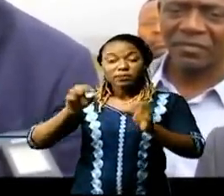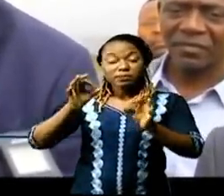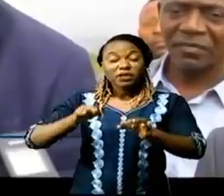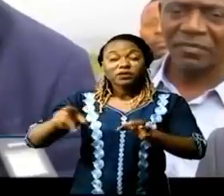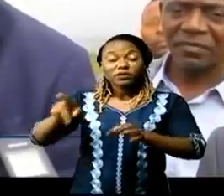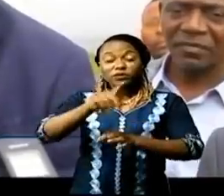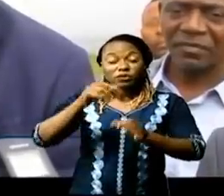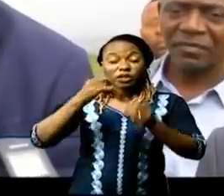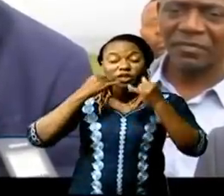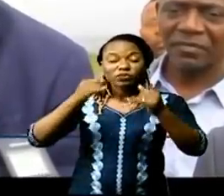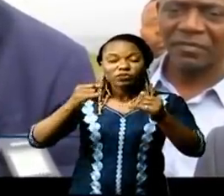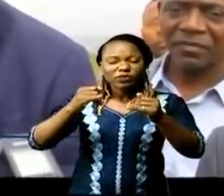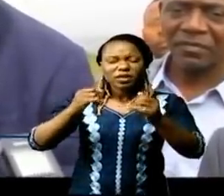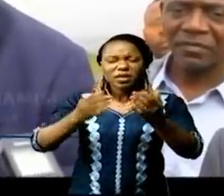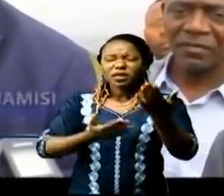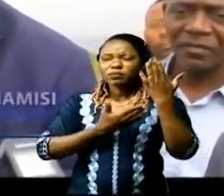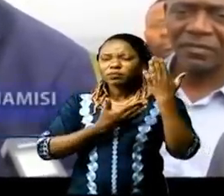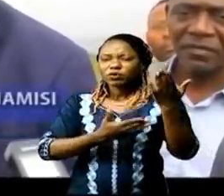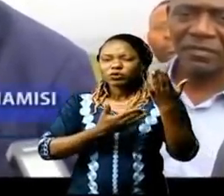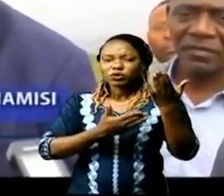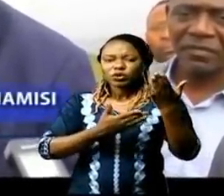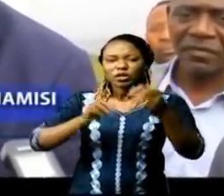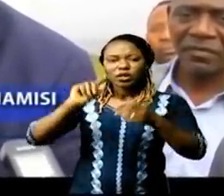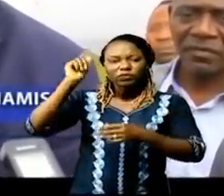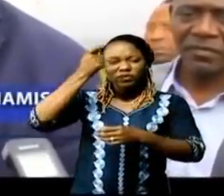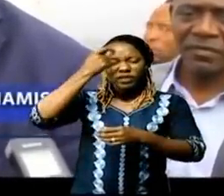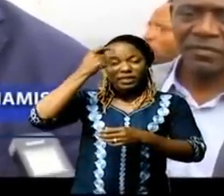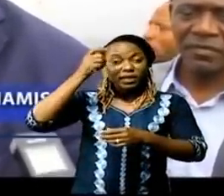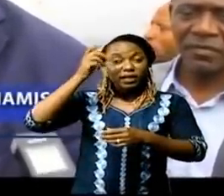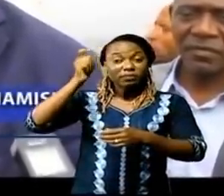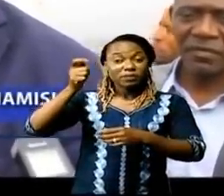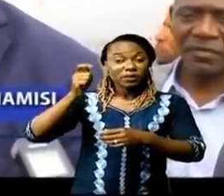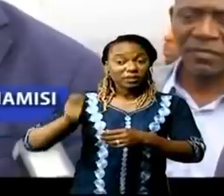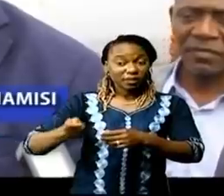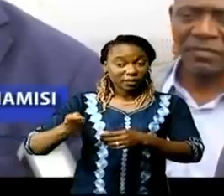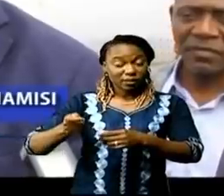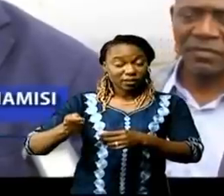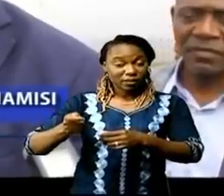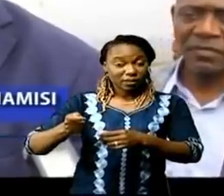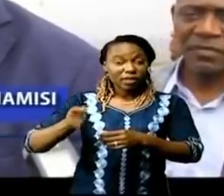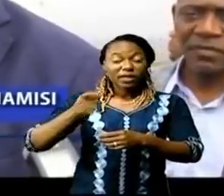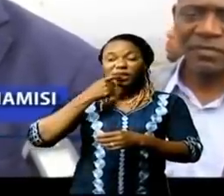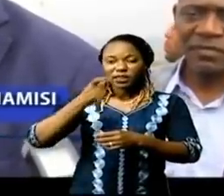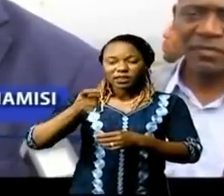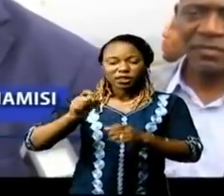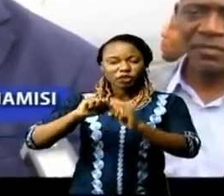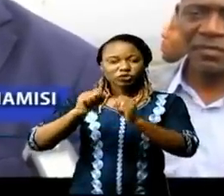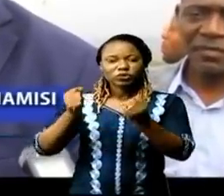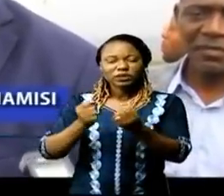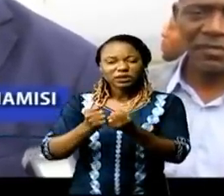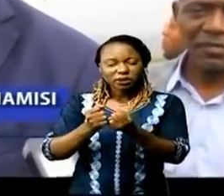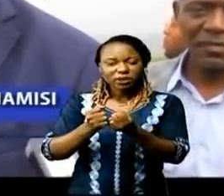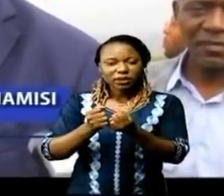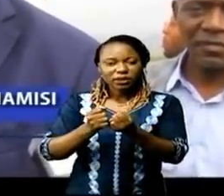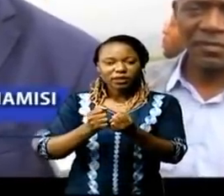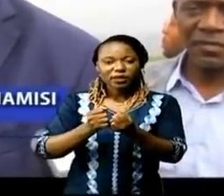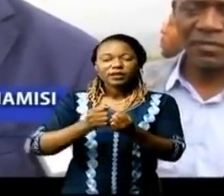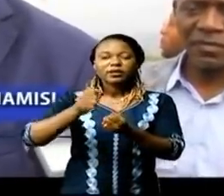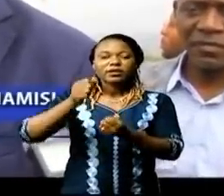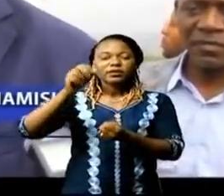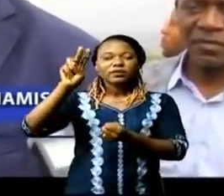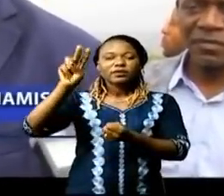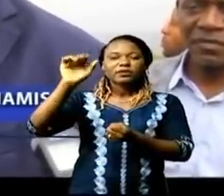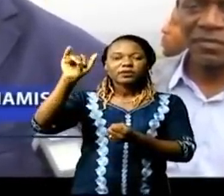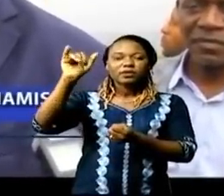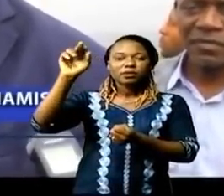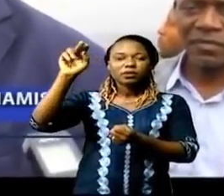importantes qu'on a eues il y a quelques jours. Je pense que c'est le gouvernement militaire qui a autorisé à ce que la société Virunga puisse amener l'électricité. Donc voilà.